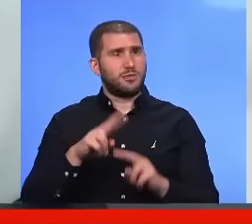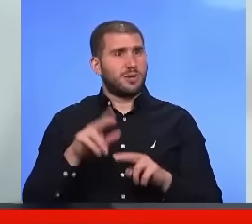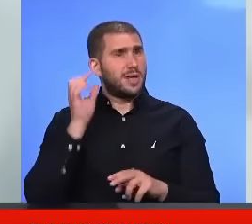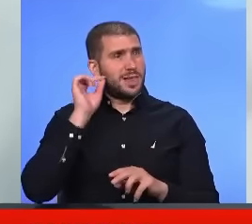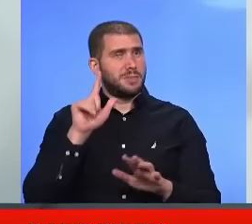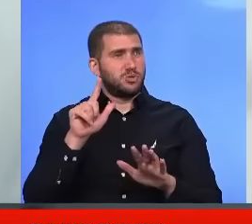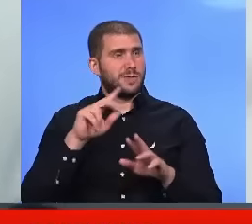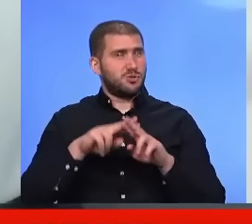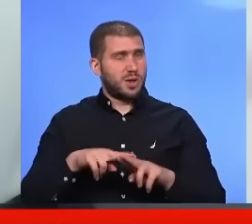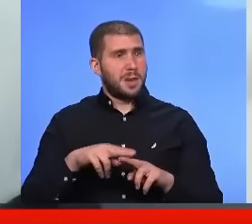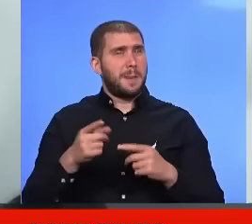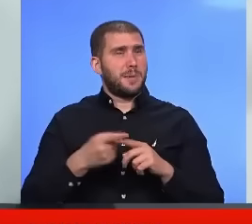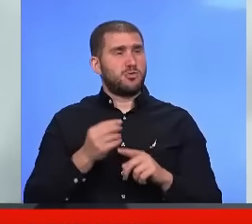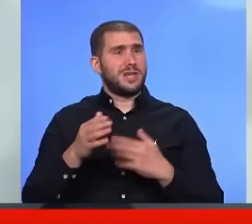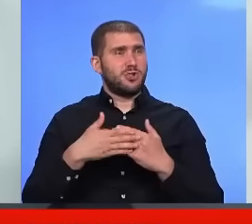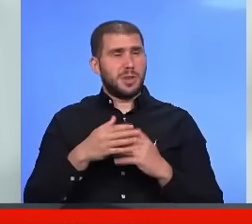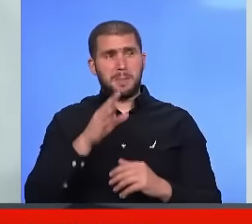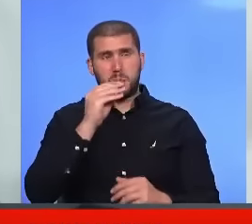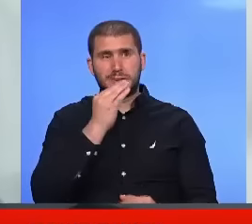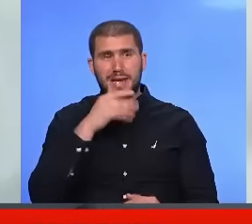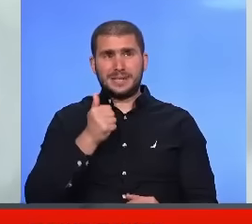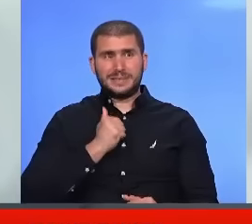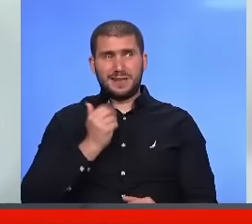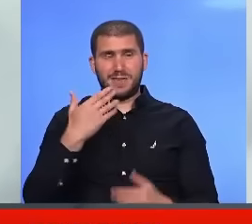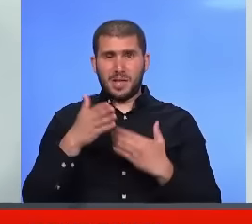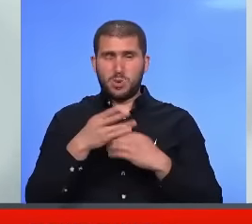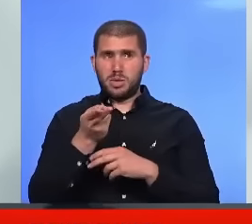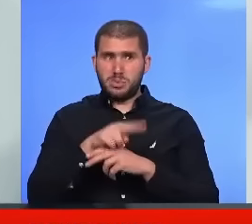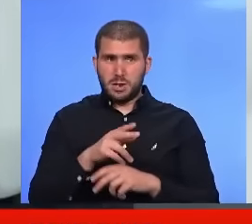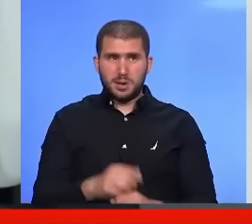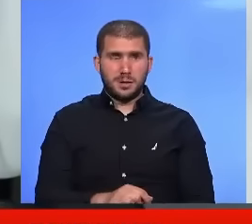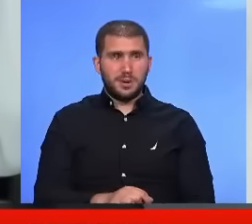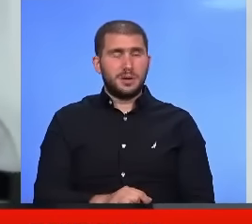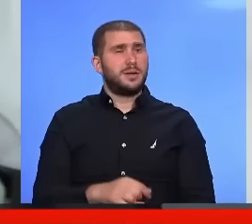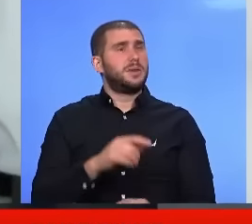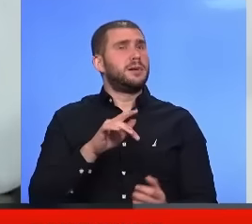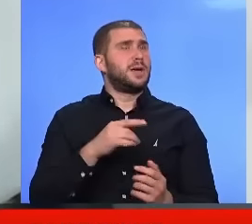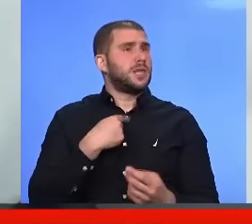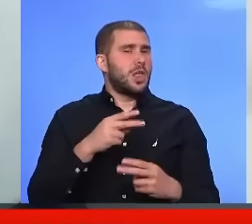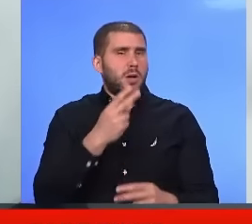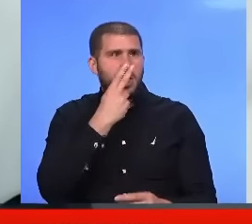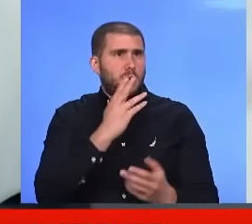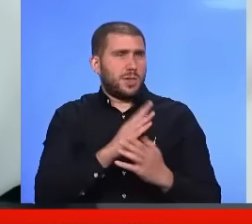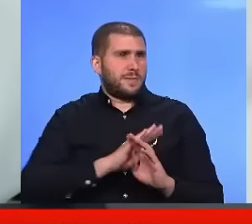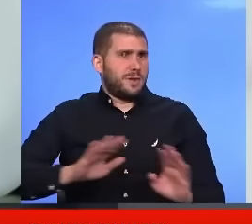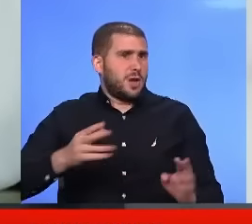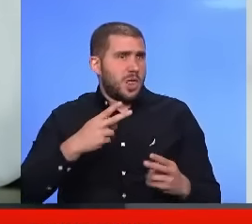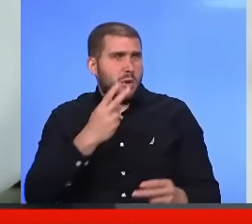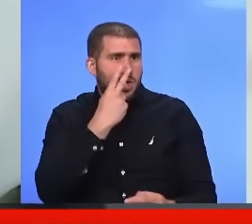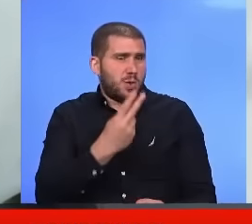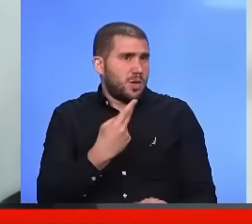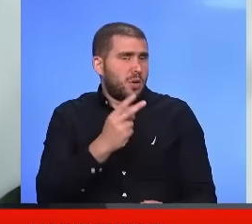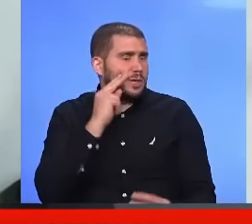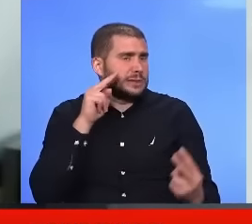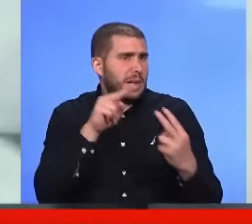בעולם. בן דוד של אשתי, בחור צעיר אחרי צבא לפני חתונה, נהרג. באיזשהו מקום, אני לא יכול לראות אותם. לא יכול לראות אותם, לא יכול להסתכל